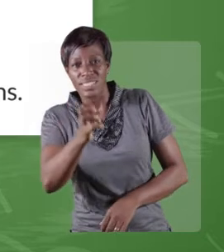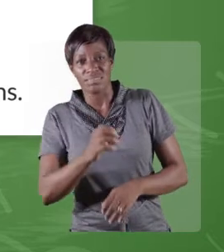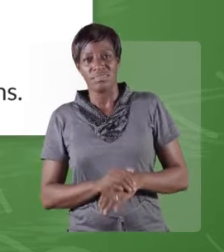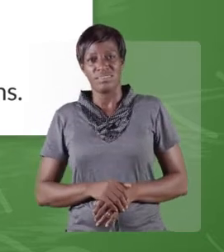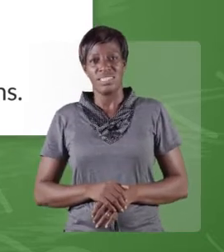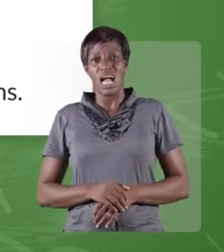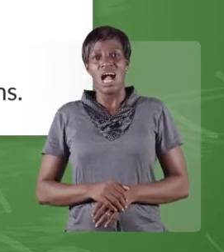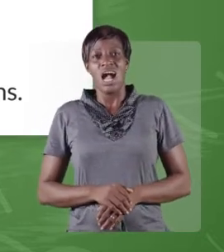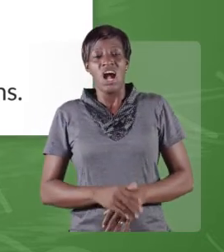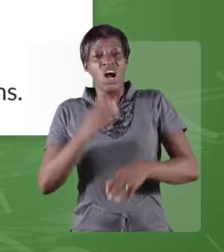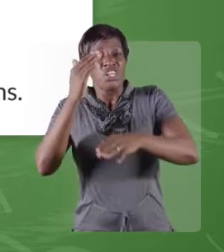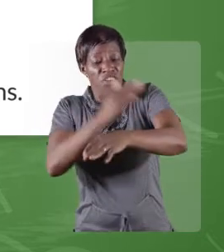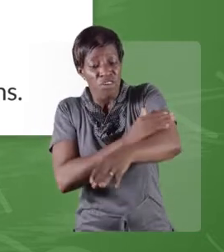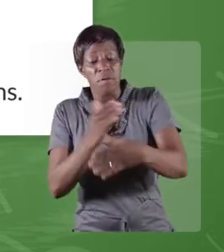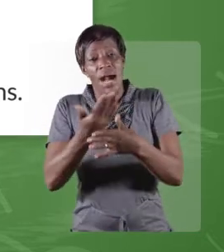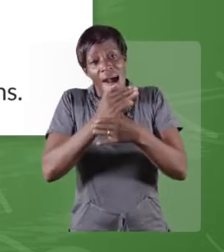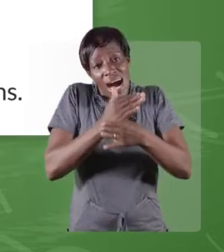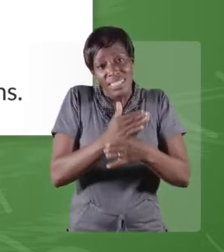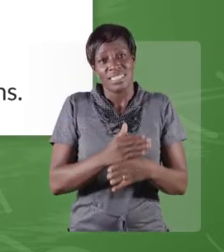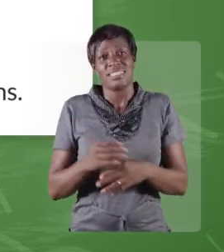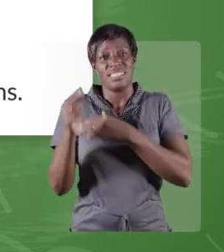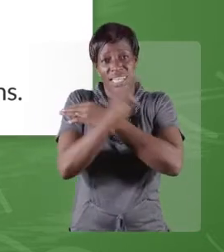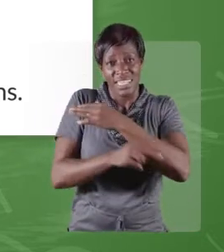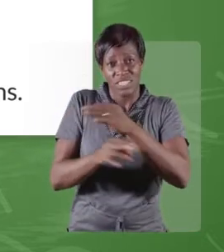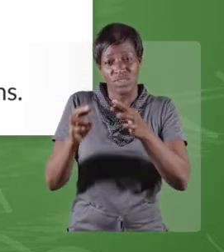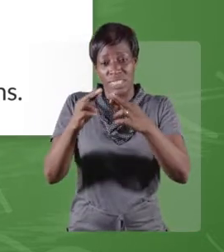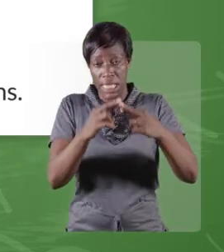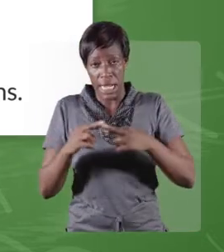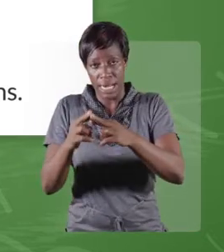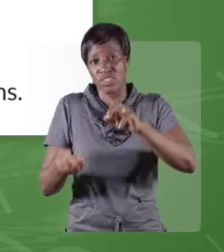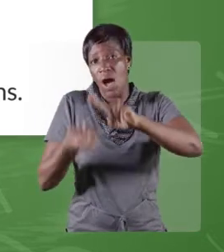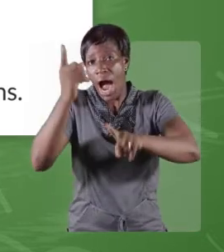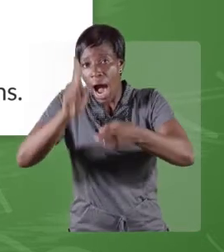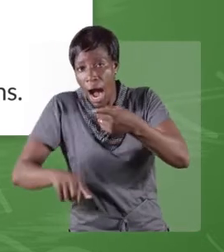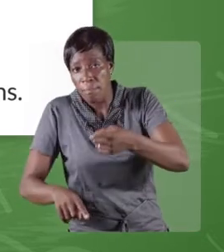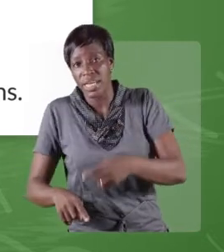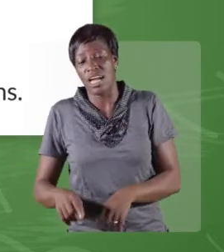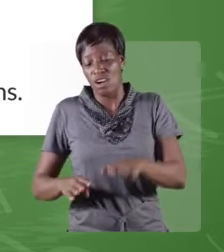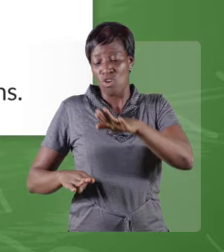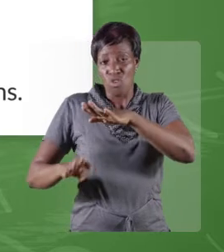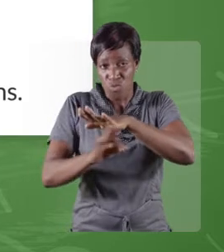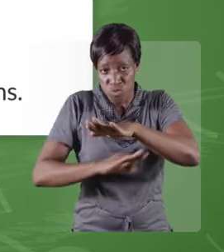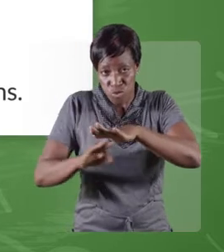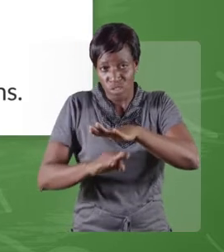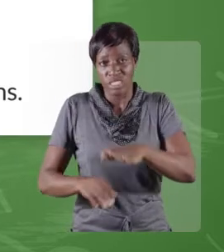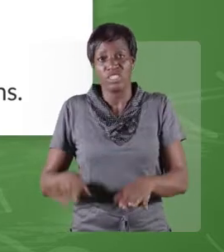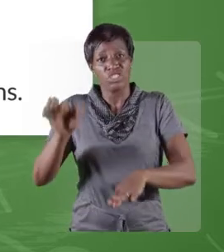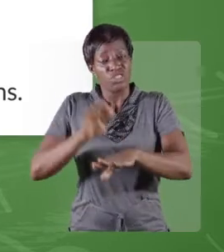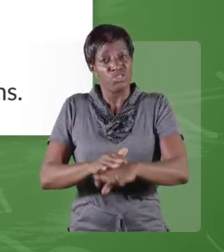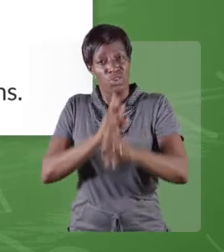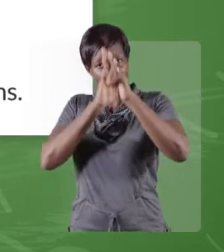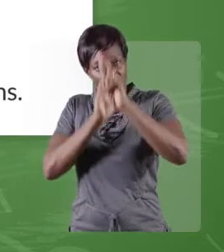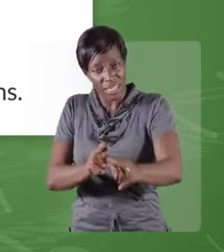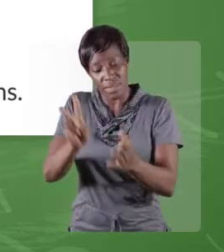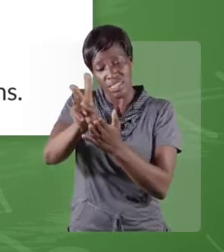le développement entre les nations des relations amicales fondées sur le respect du principe